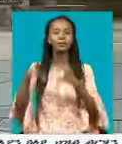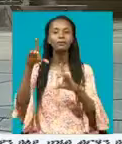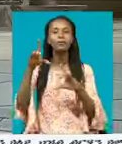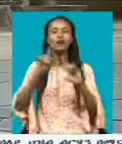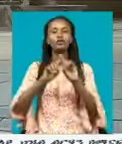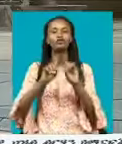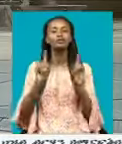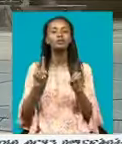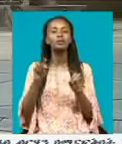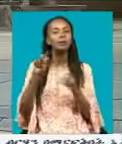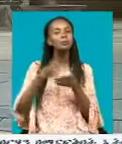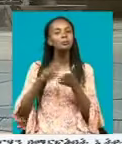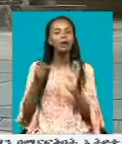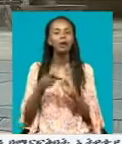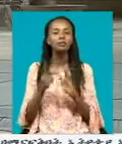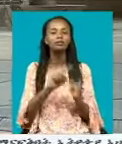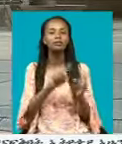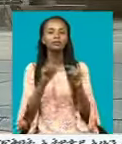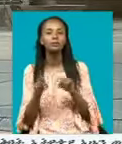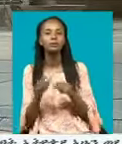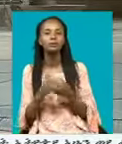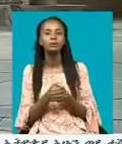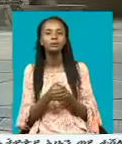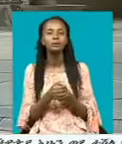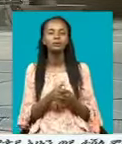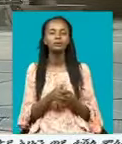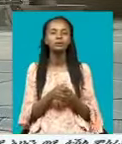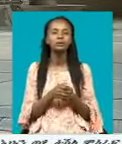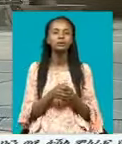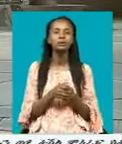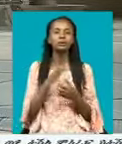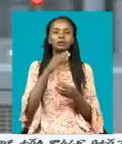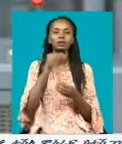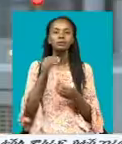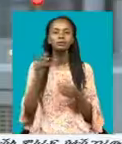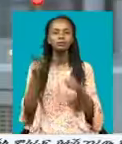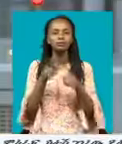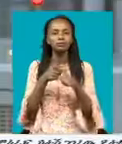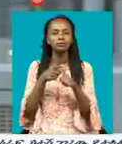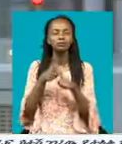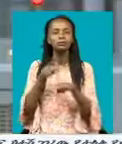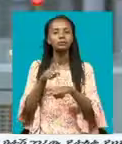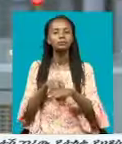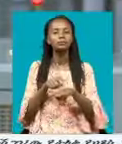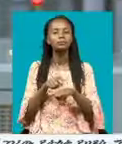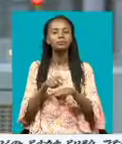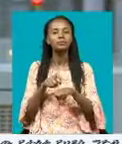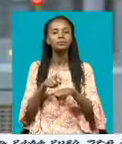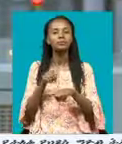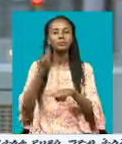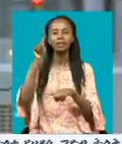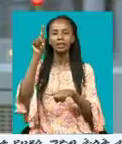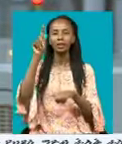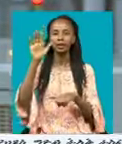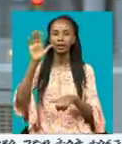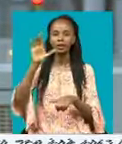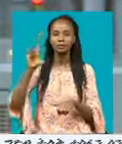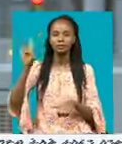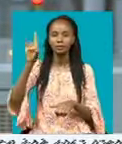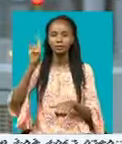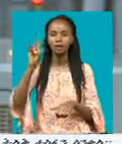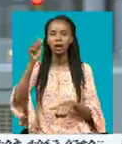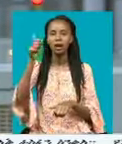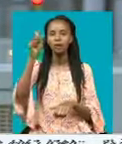ልዩነት። ይሄ ማለት ደግሞ የግልገል ግቤ 1 የተከዜ እና